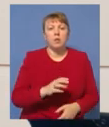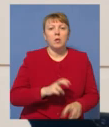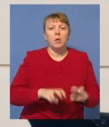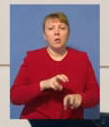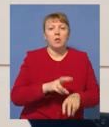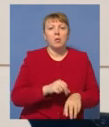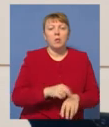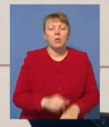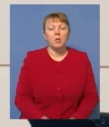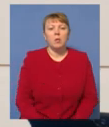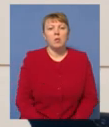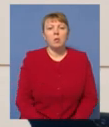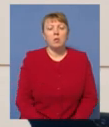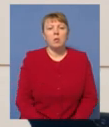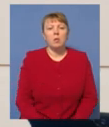преследования.